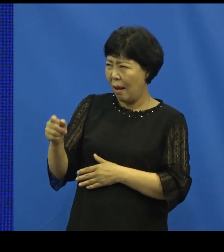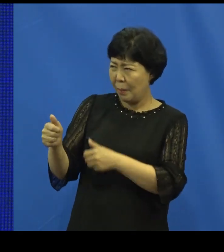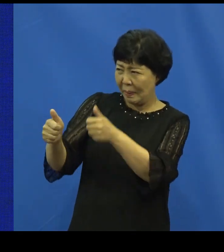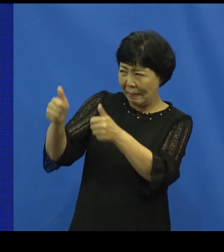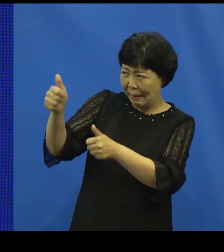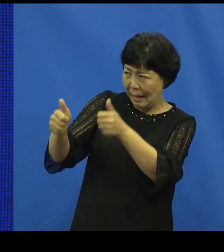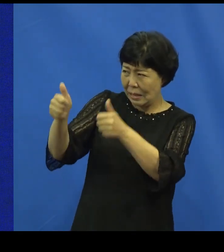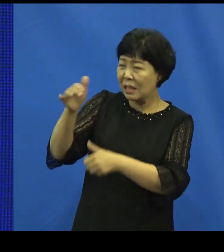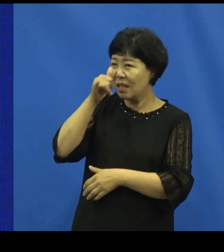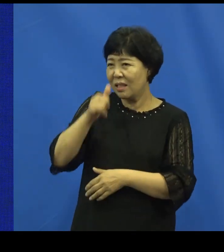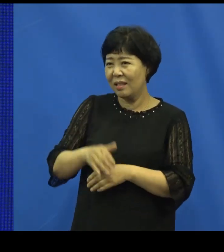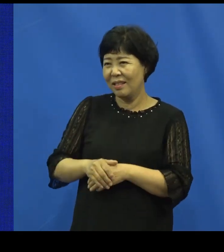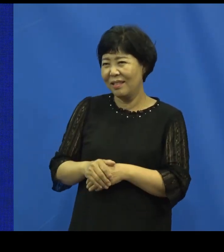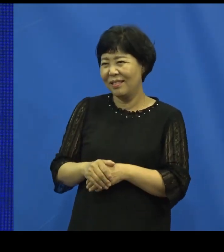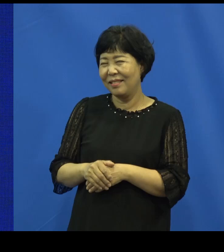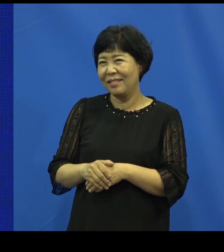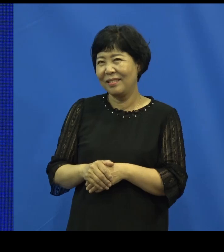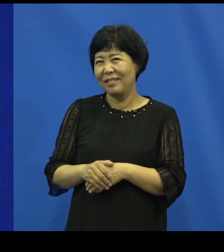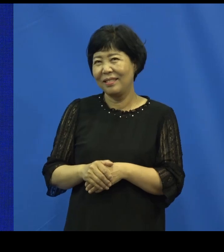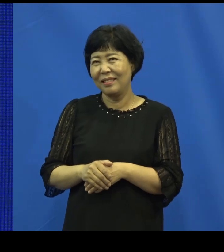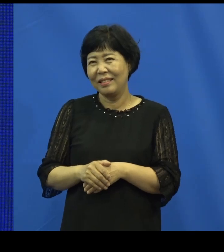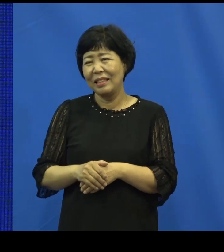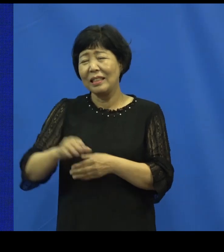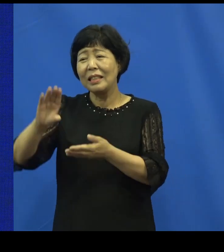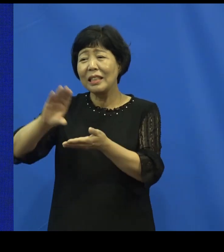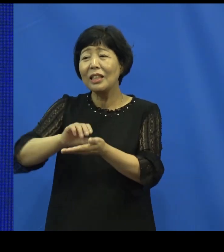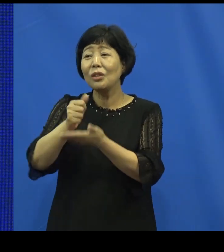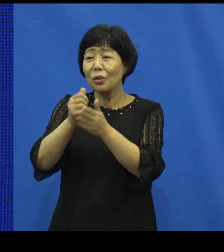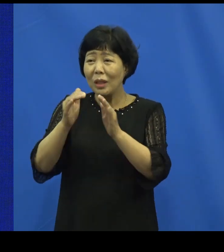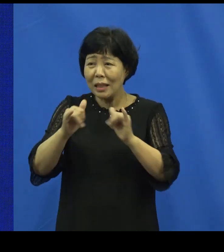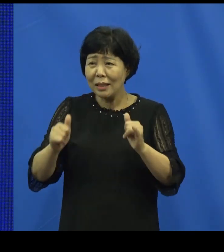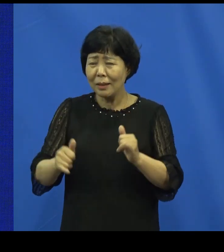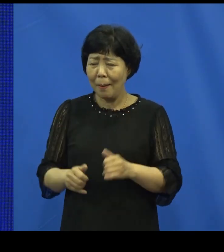그리스도인들은 파도 미담들이 나와야 돼.